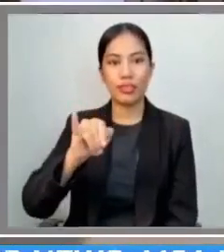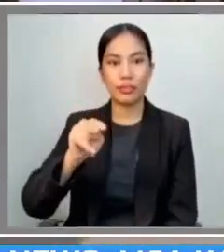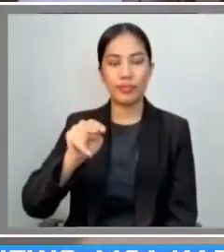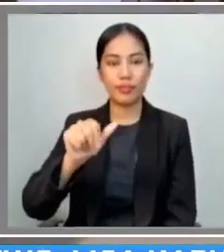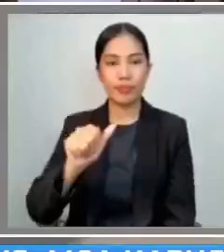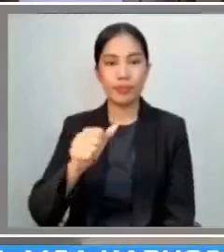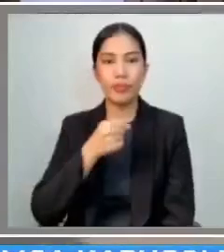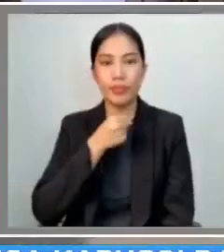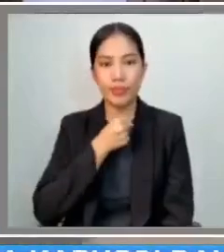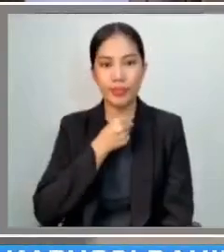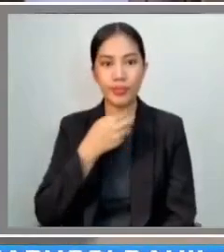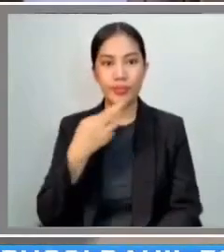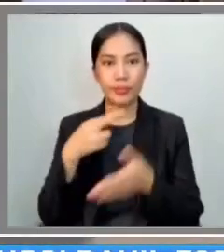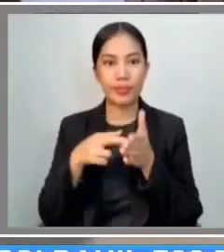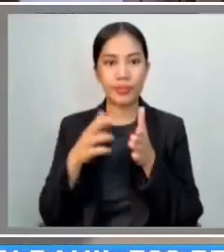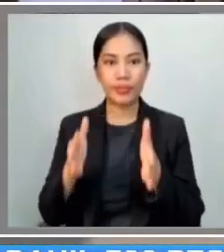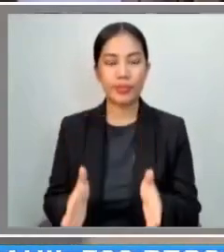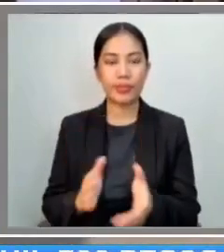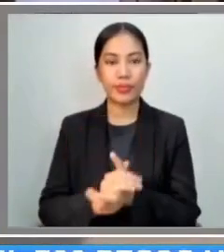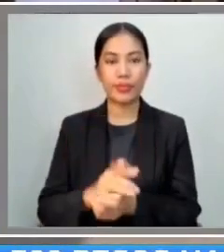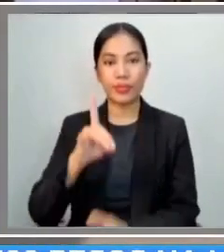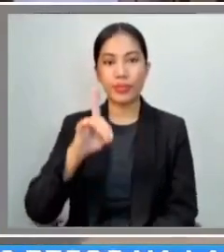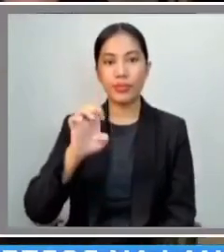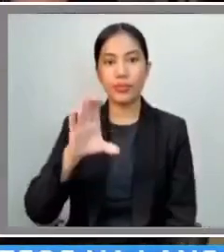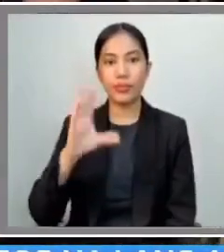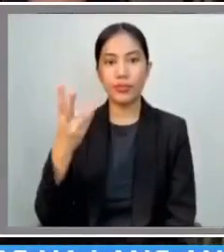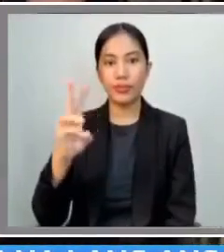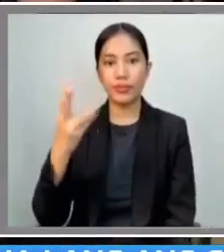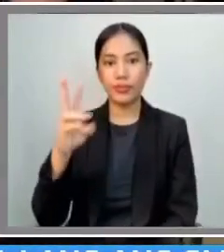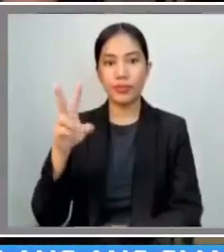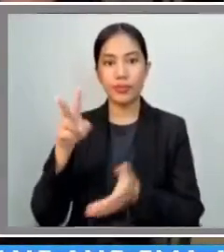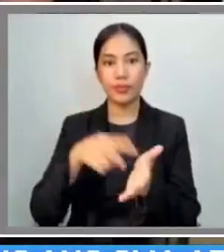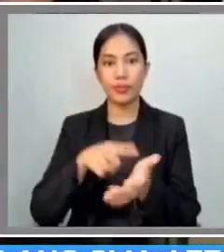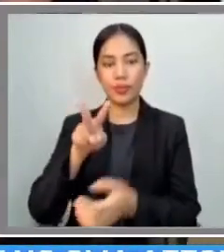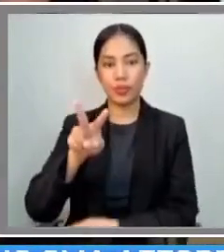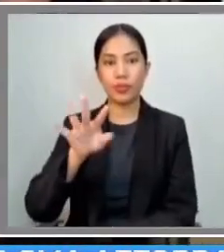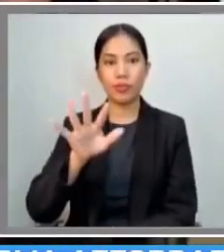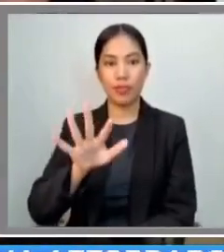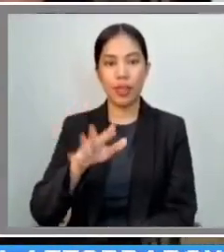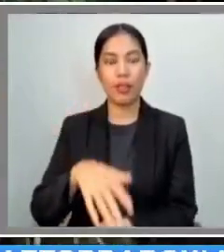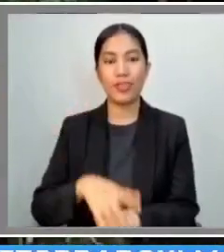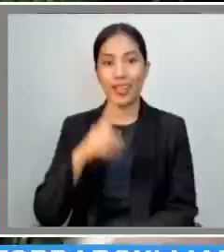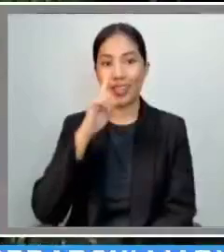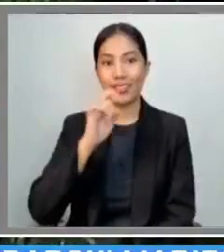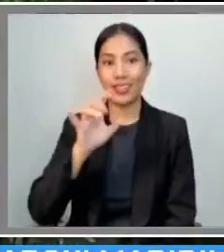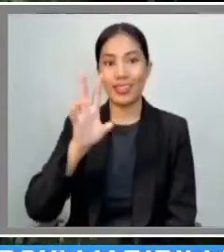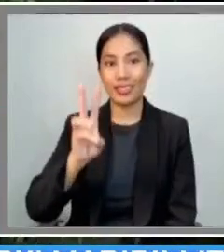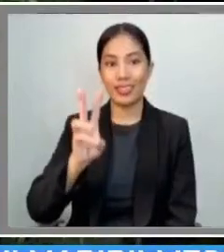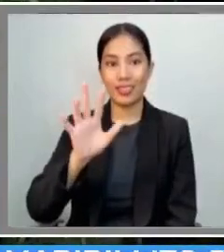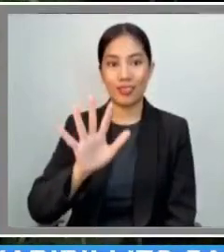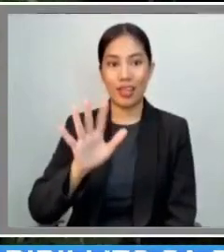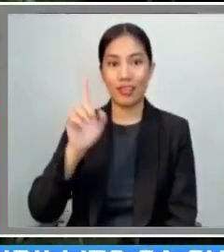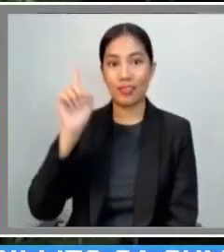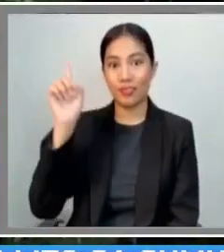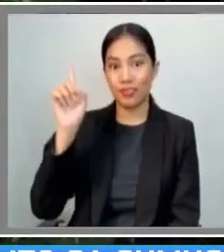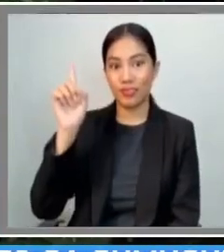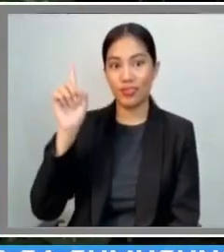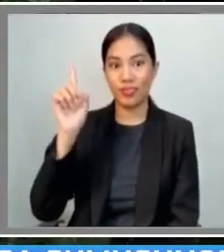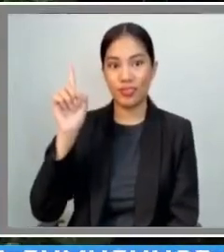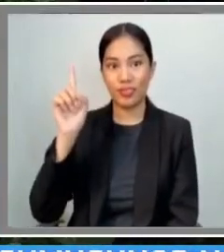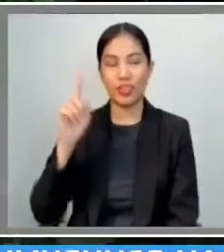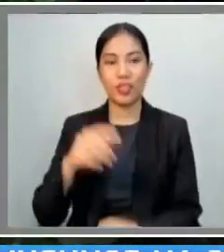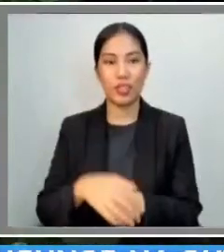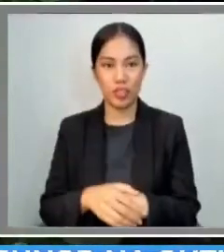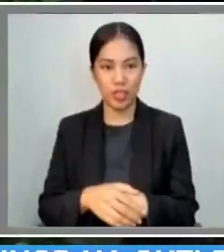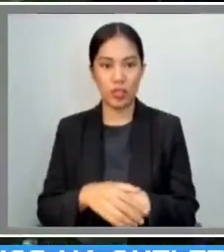Perez sa December 16 2025 65 years old na si Jessie Benjamin ng legislative security Bureau